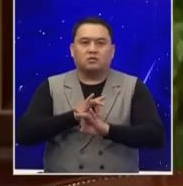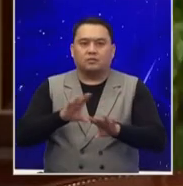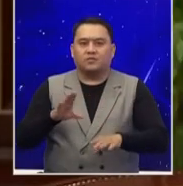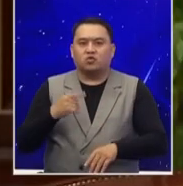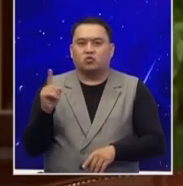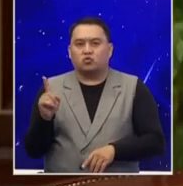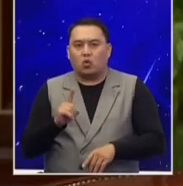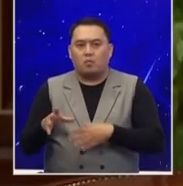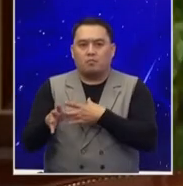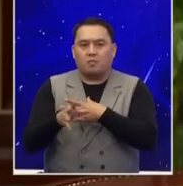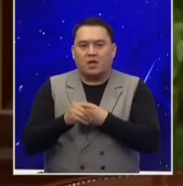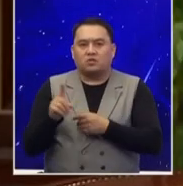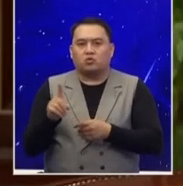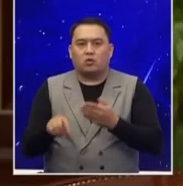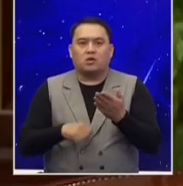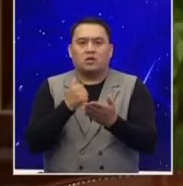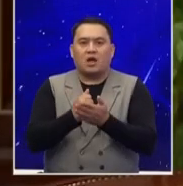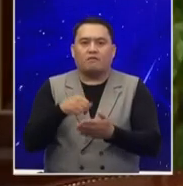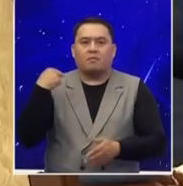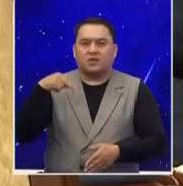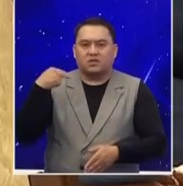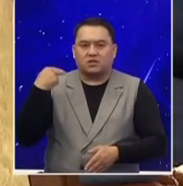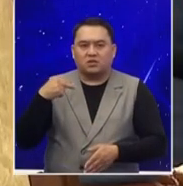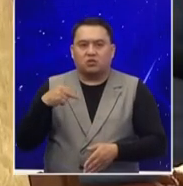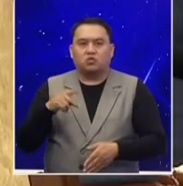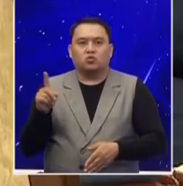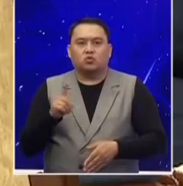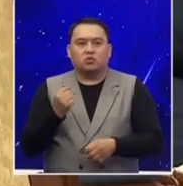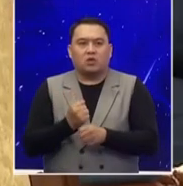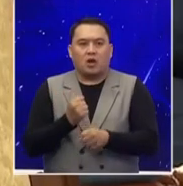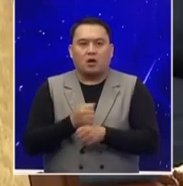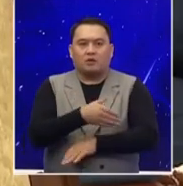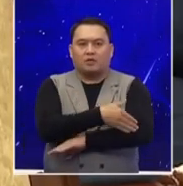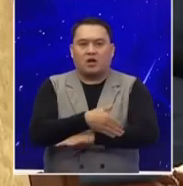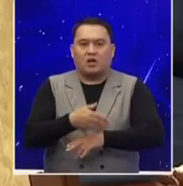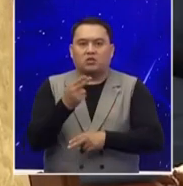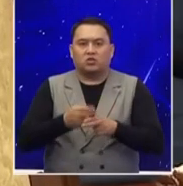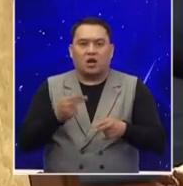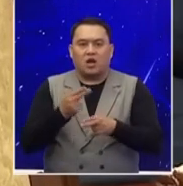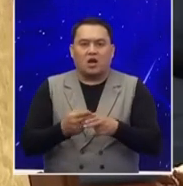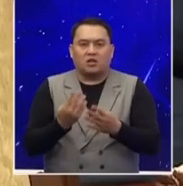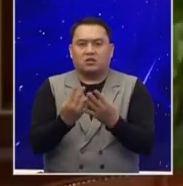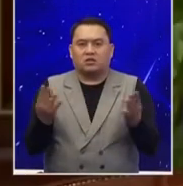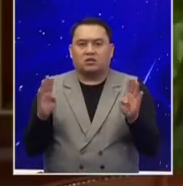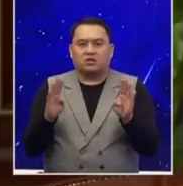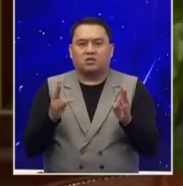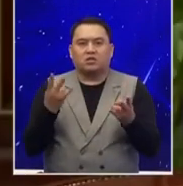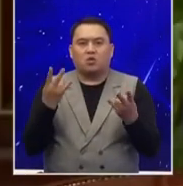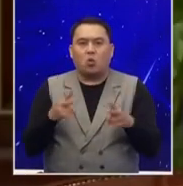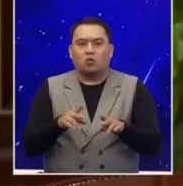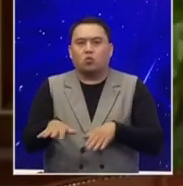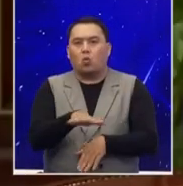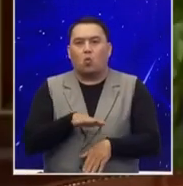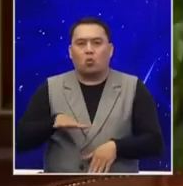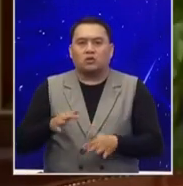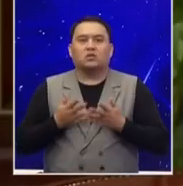Белта. Вместе с тем глава республики заявил, что не стоит делать границу железным занавесом. Какой именно участок